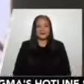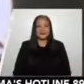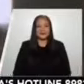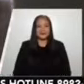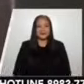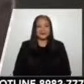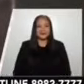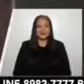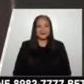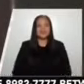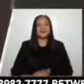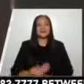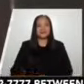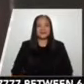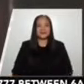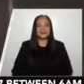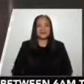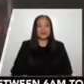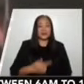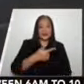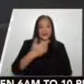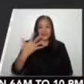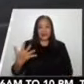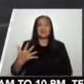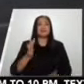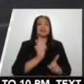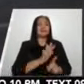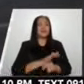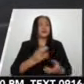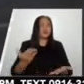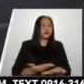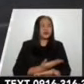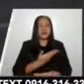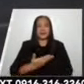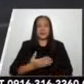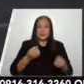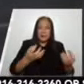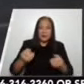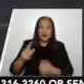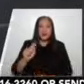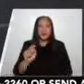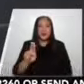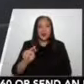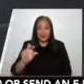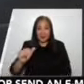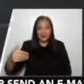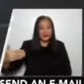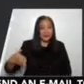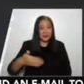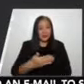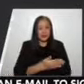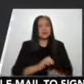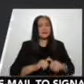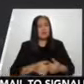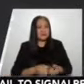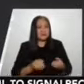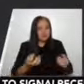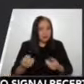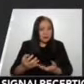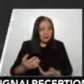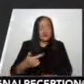Basta Jensen, kilala yan sa fresh at napakaraming tuna. Kumustahin natin ang supply niyan sa General Santos City.